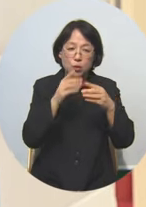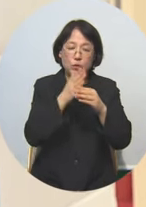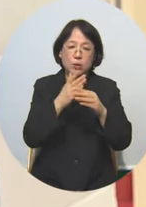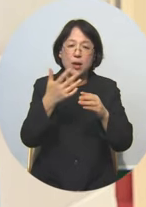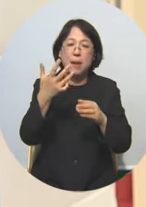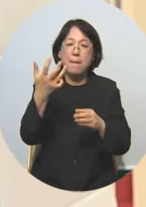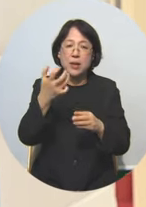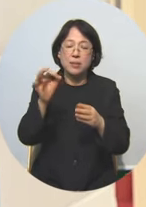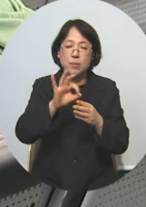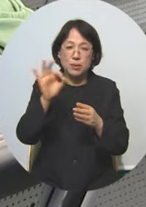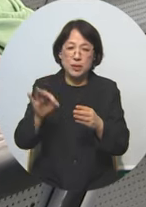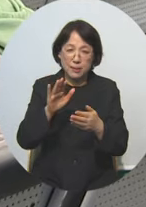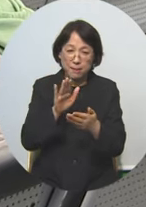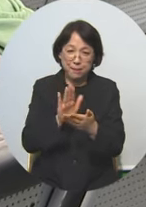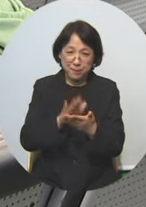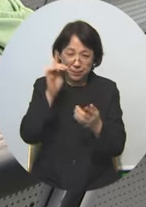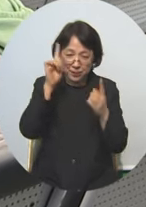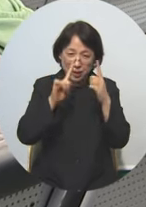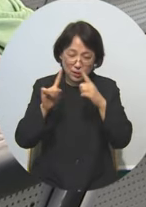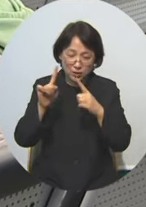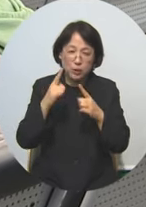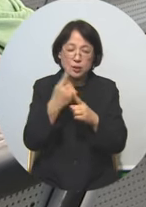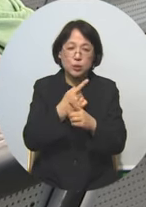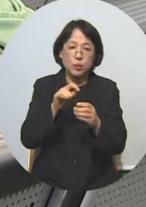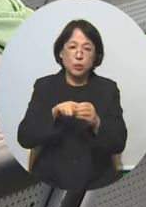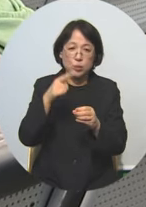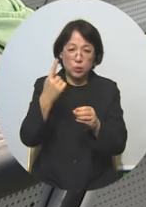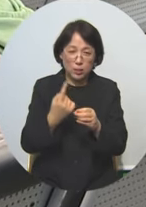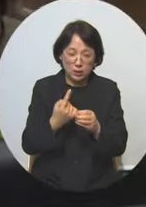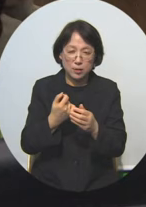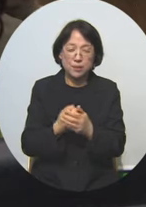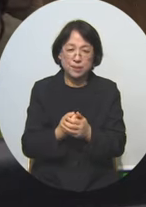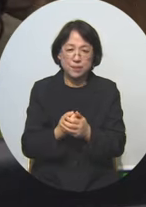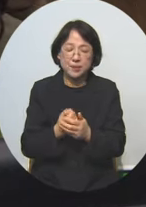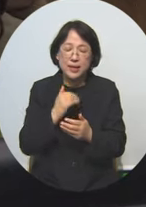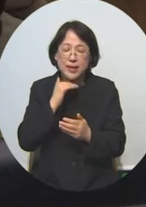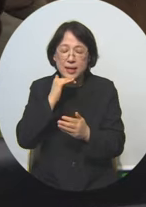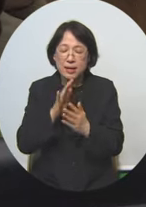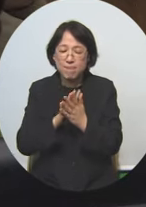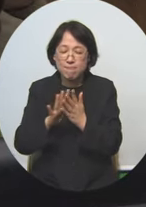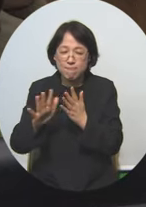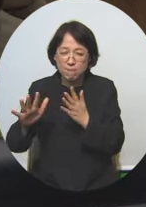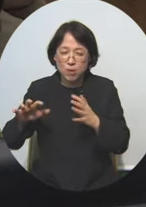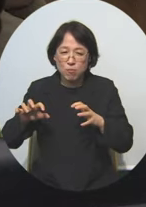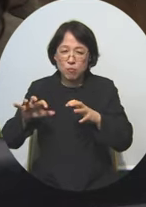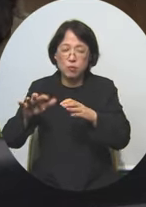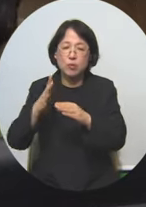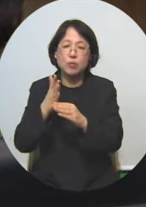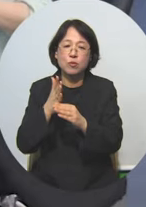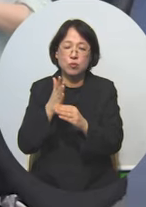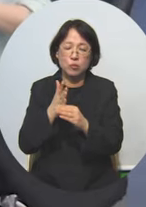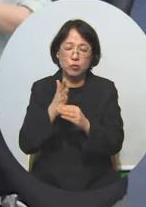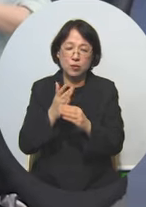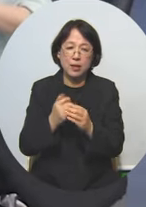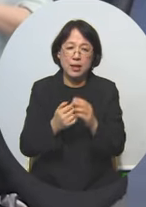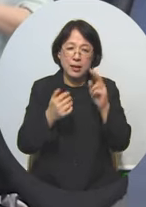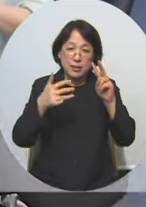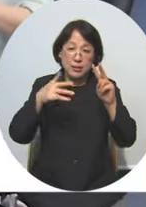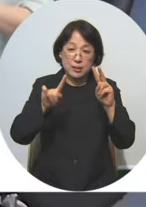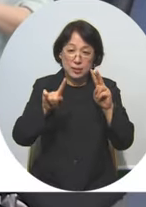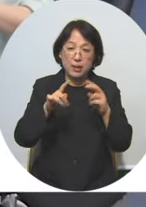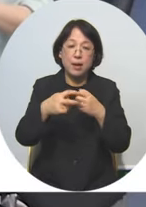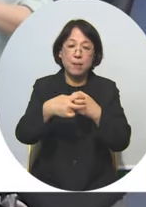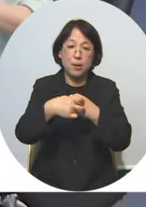입원한 환자들입니다. 병원 대기실은 다른 질환으로 방문한 환자들로 북적입니다. 2차 병원으로 분류되는 이